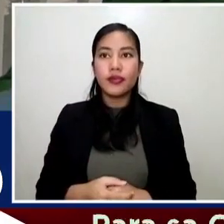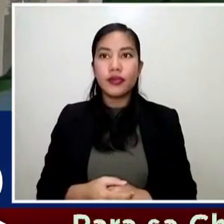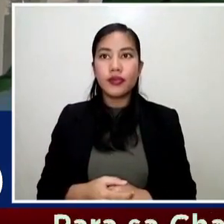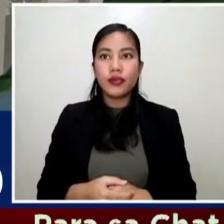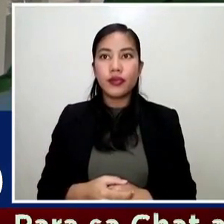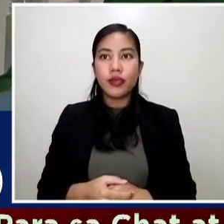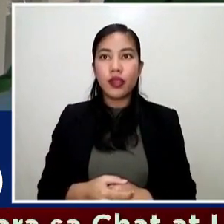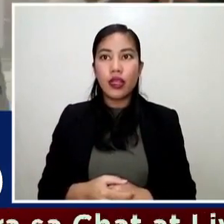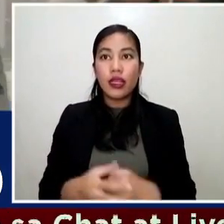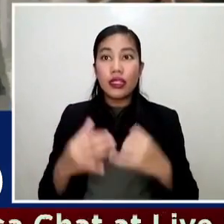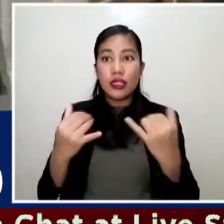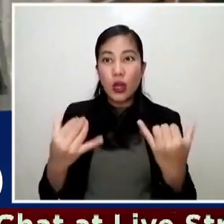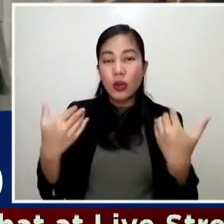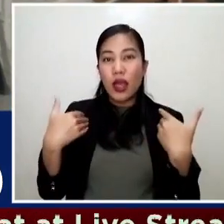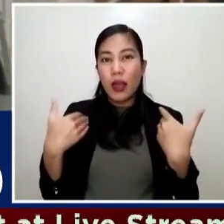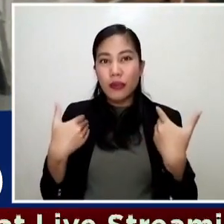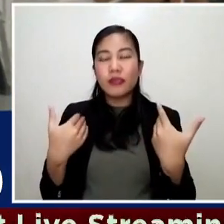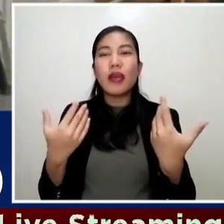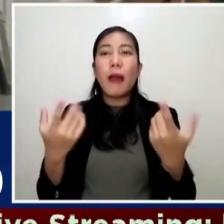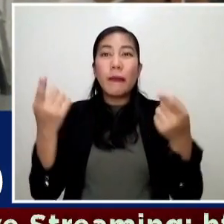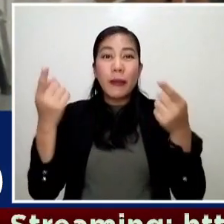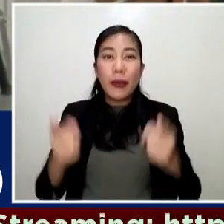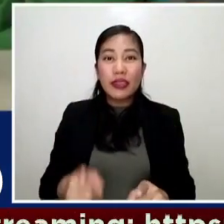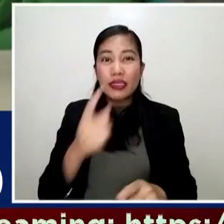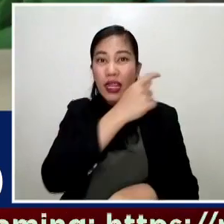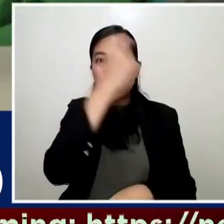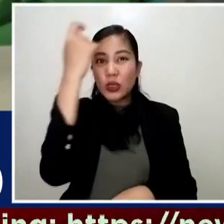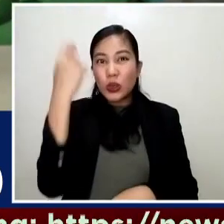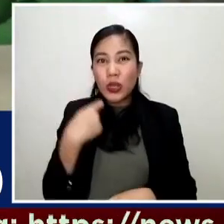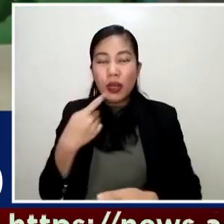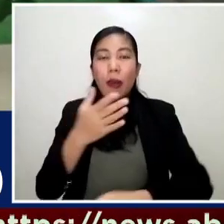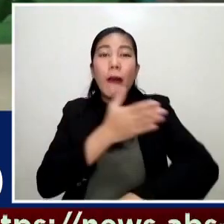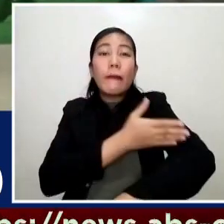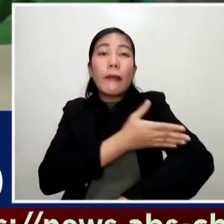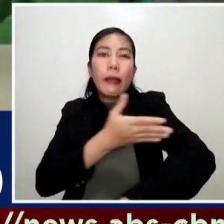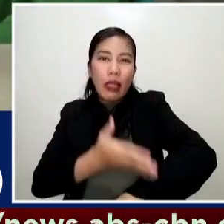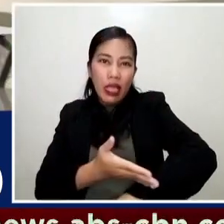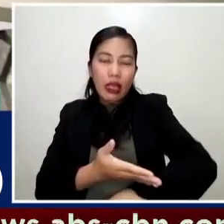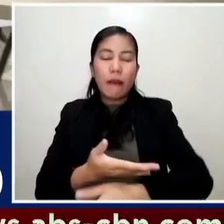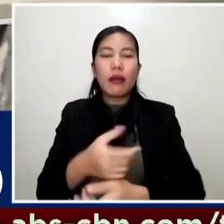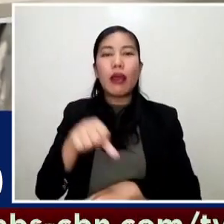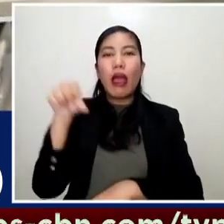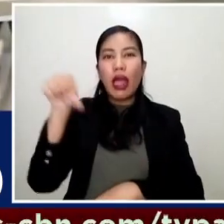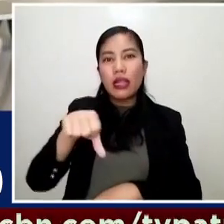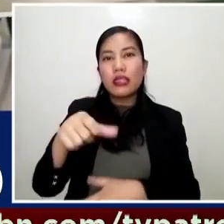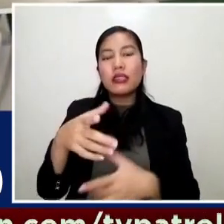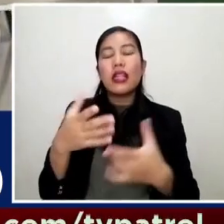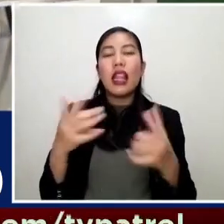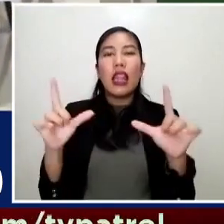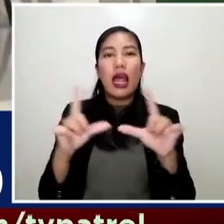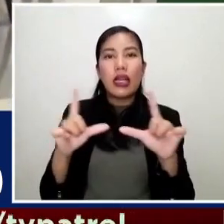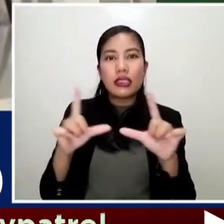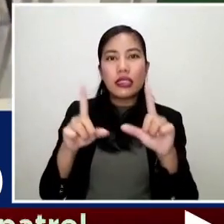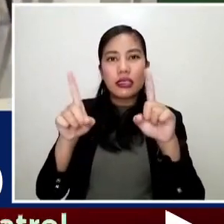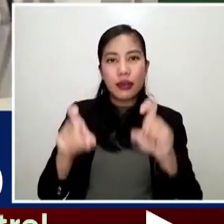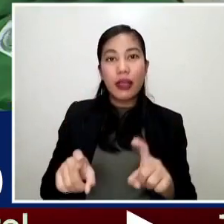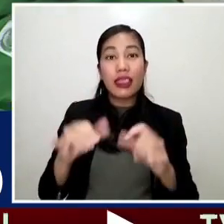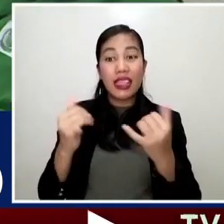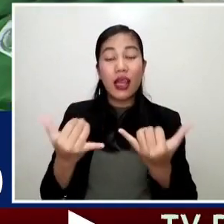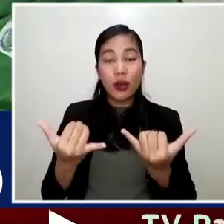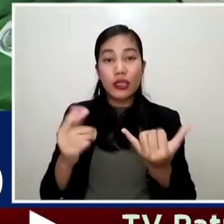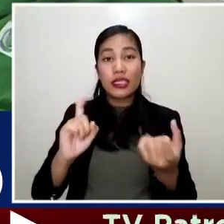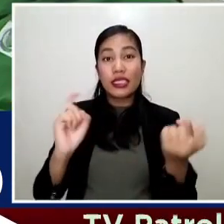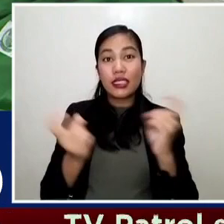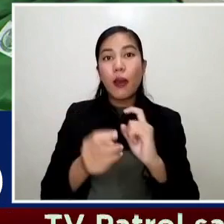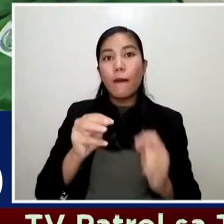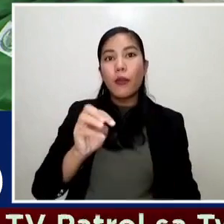ng performance ng mga graduates sa nursing licensure exams. Sa pagbawi po ng moratorium, maaari nang mag-apply